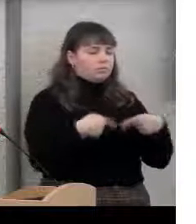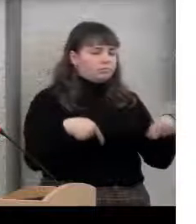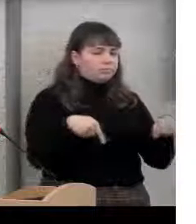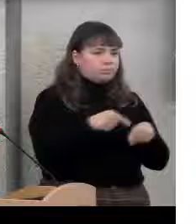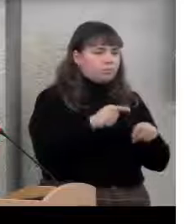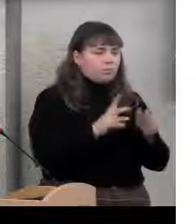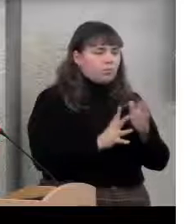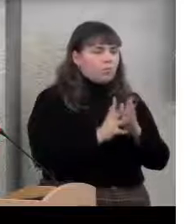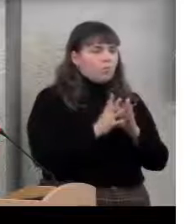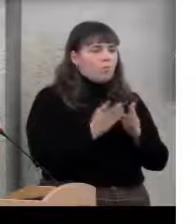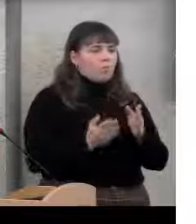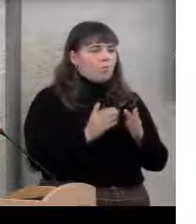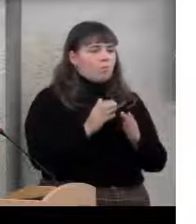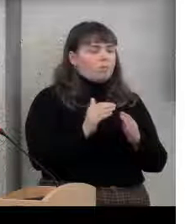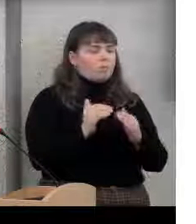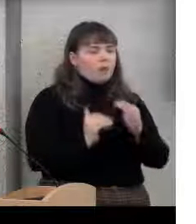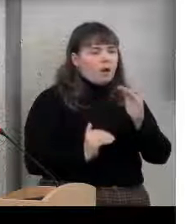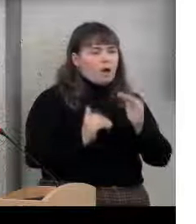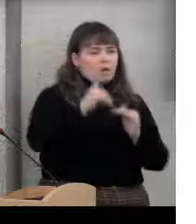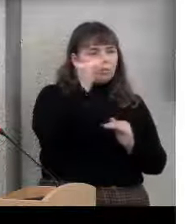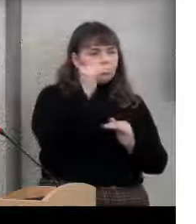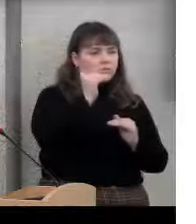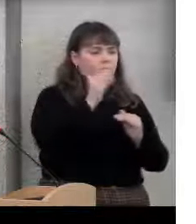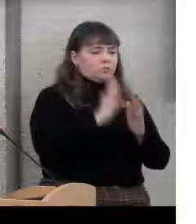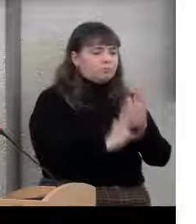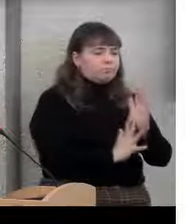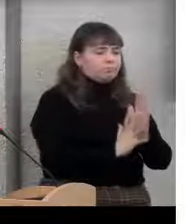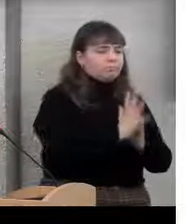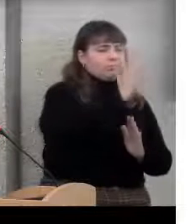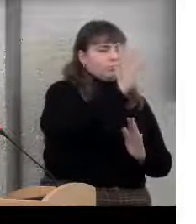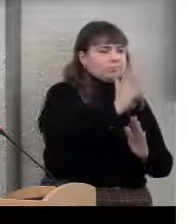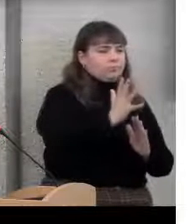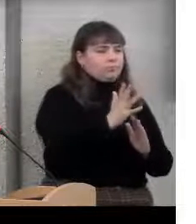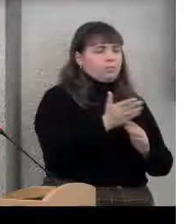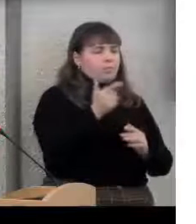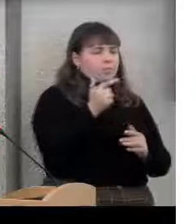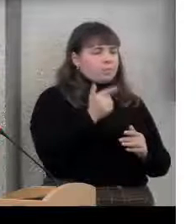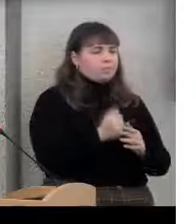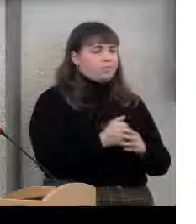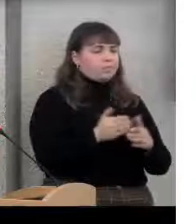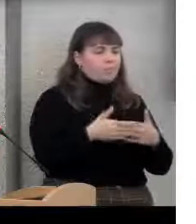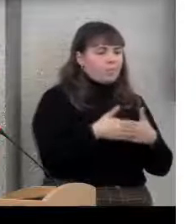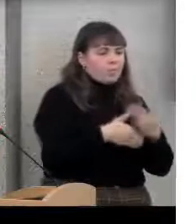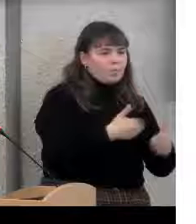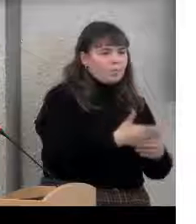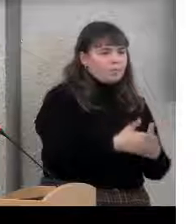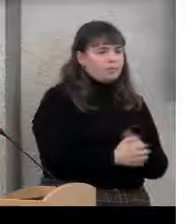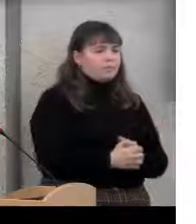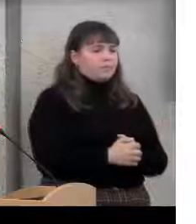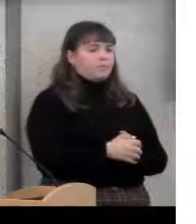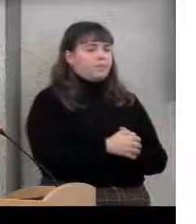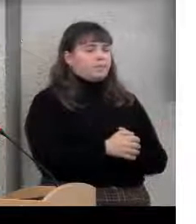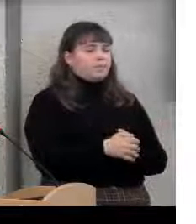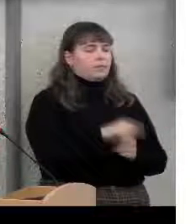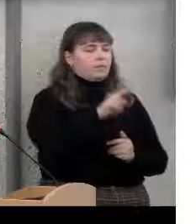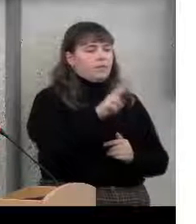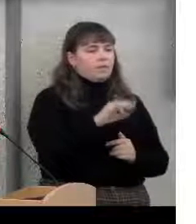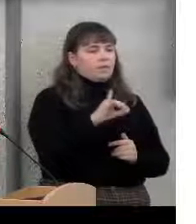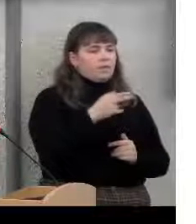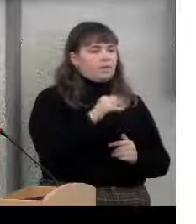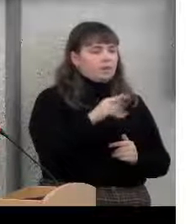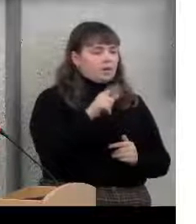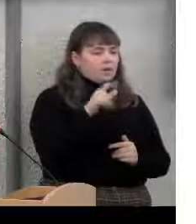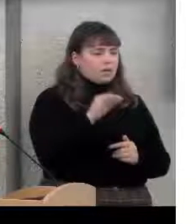ir turinčios aukštą augimo potencialą. Vienaragių LT asociacijos Lietuvoje duomenimis,